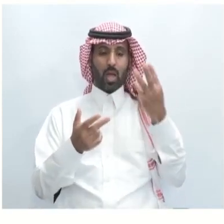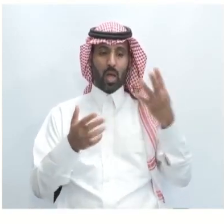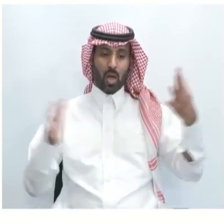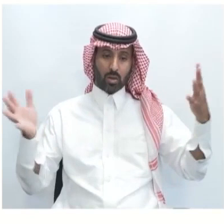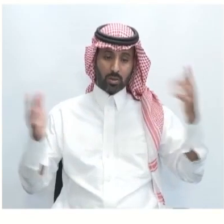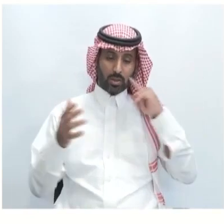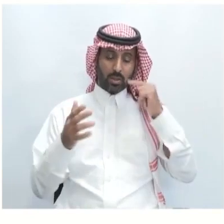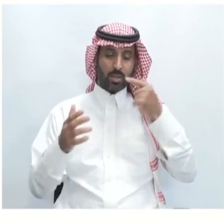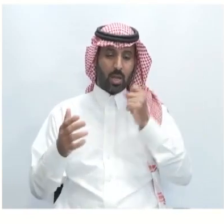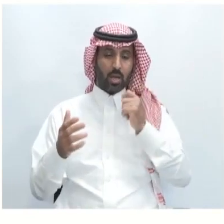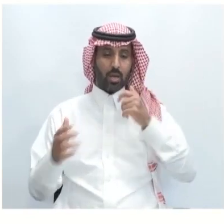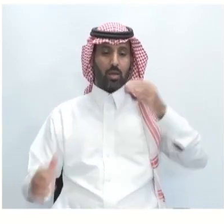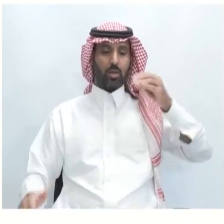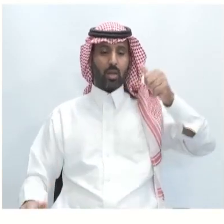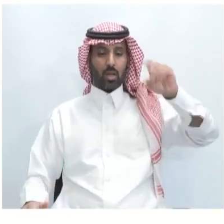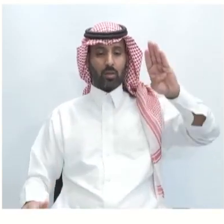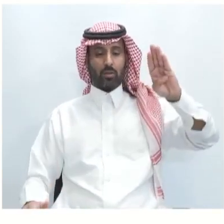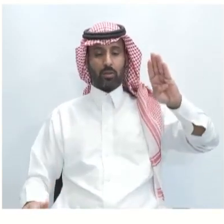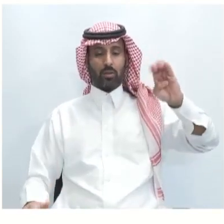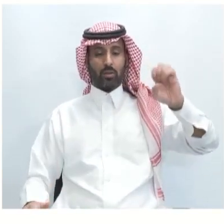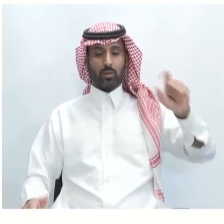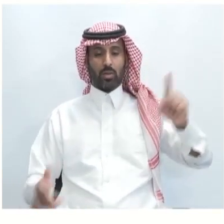النشا والسيليلوز